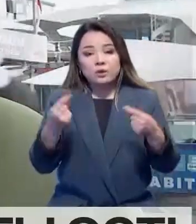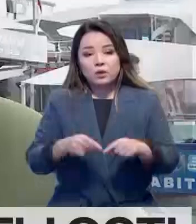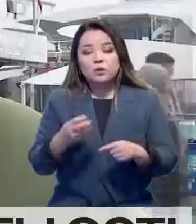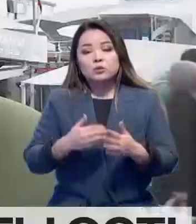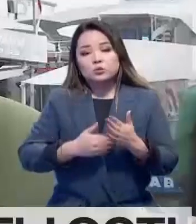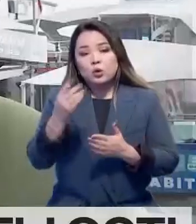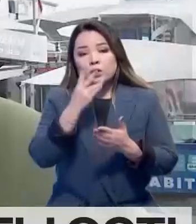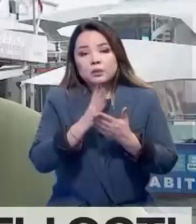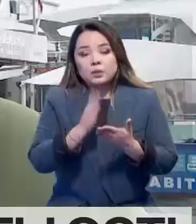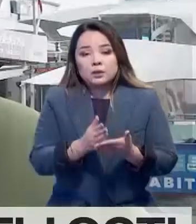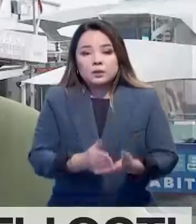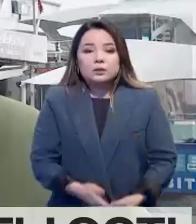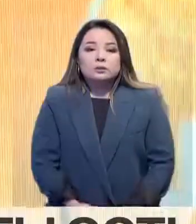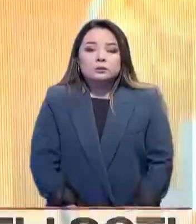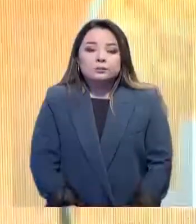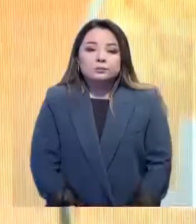әлдеқайда жоғары.